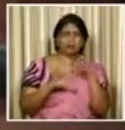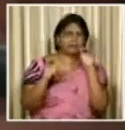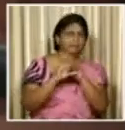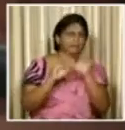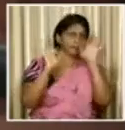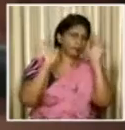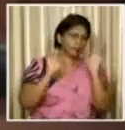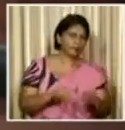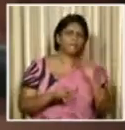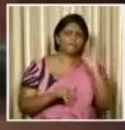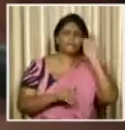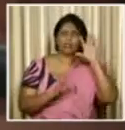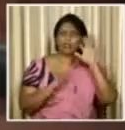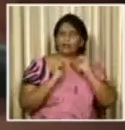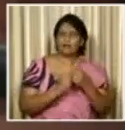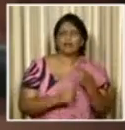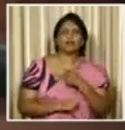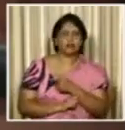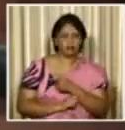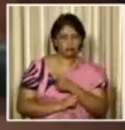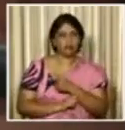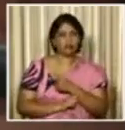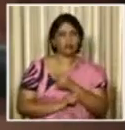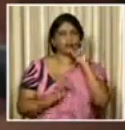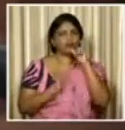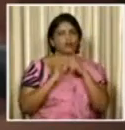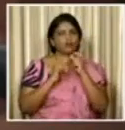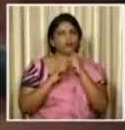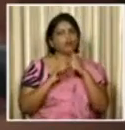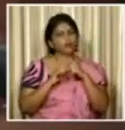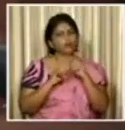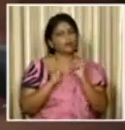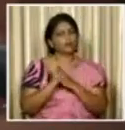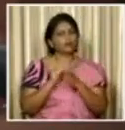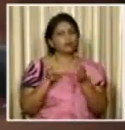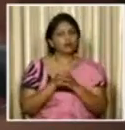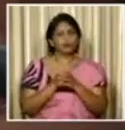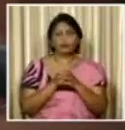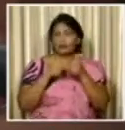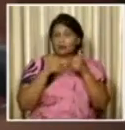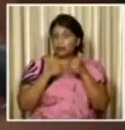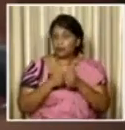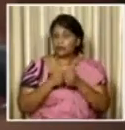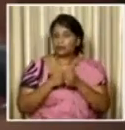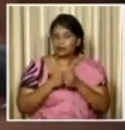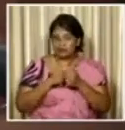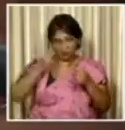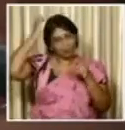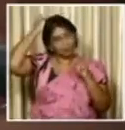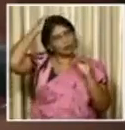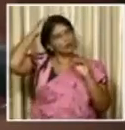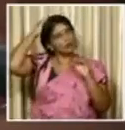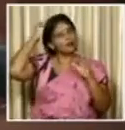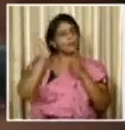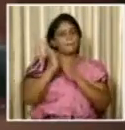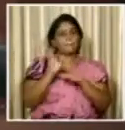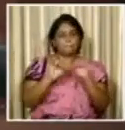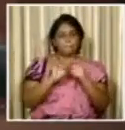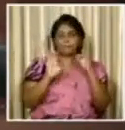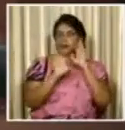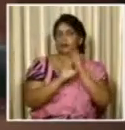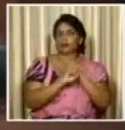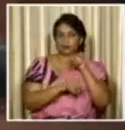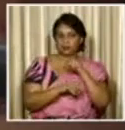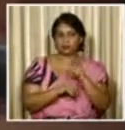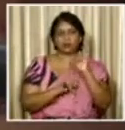buna, ini terumak nanti kita bawa tepat lati buna. Kop sabab itu amat sahannya lese tamai madhya walte viurta karan nanti Hindu agat